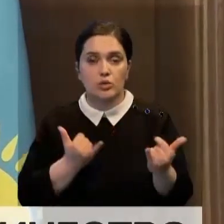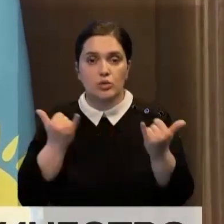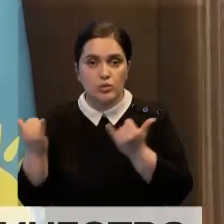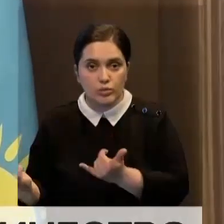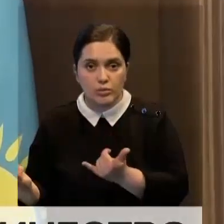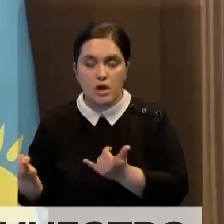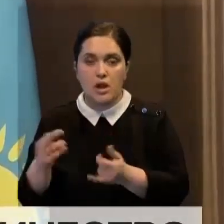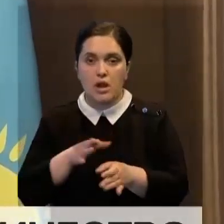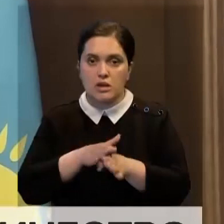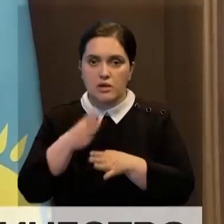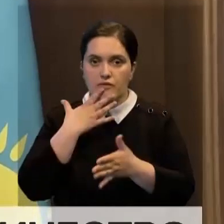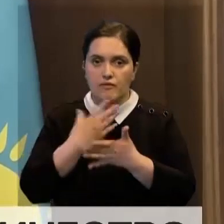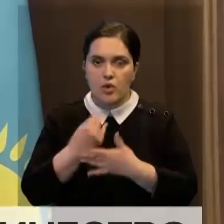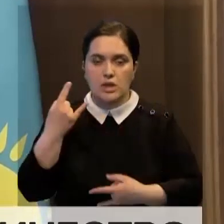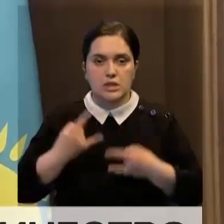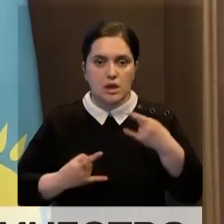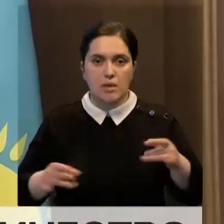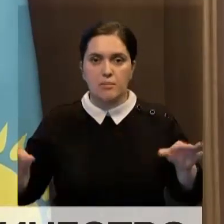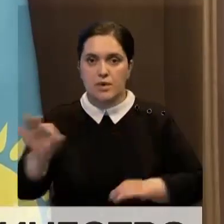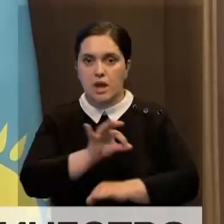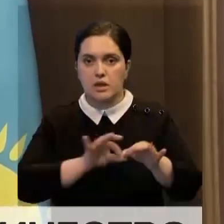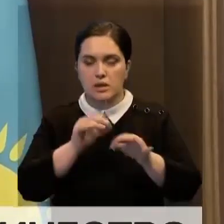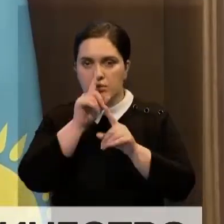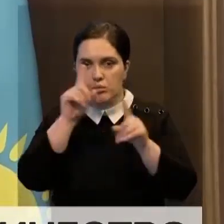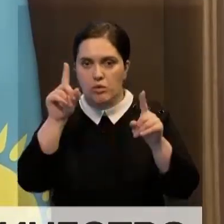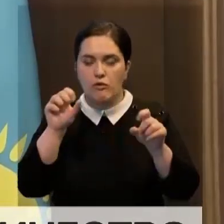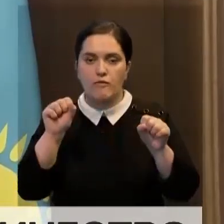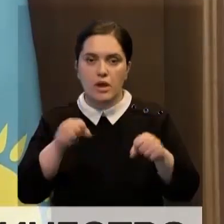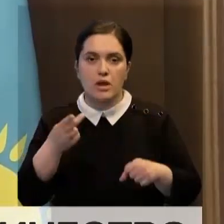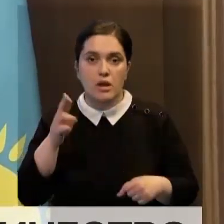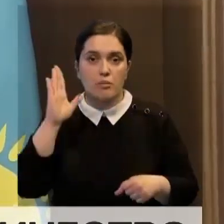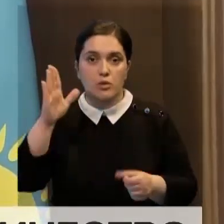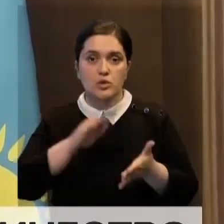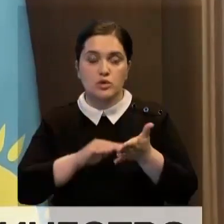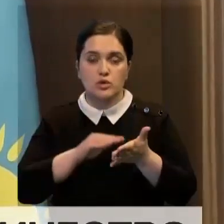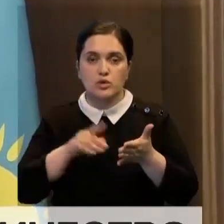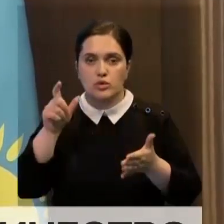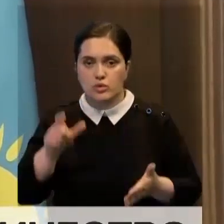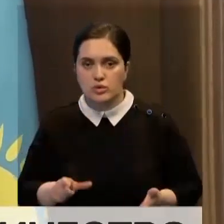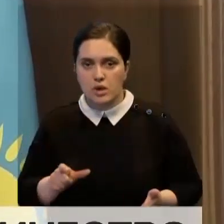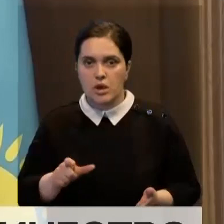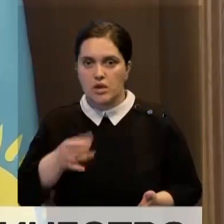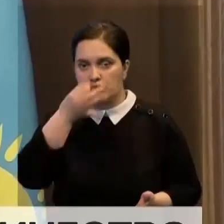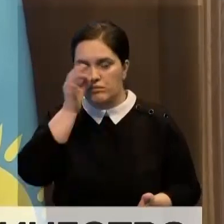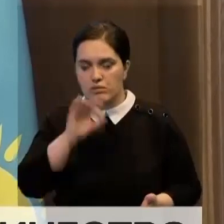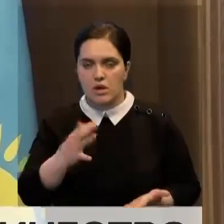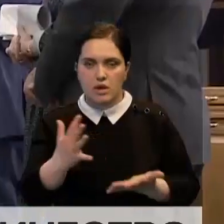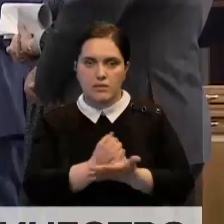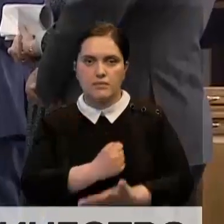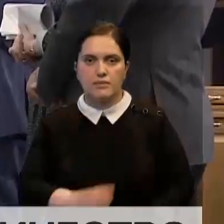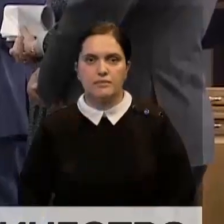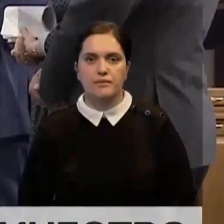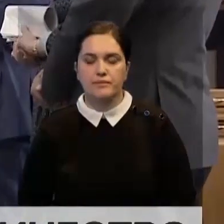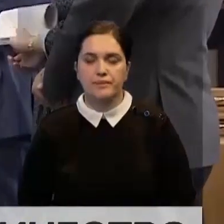для реализации собственных телевизионных проектов. Это уникальная возможность для будущих журналистов освоить азы выбранной профессии.